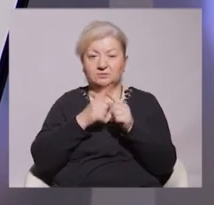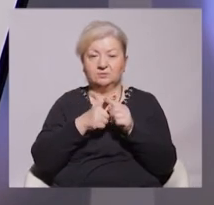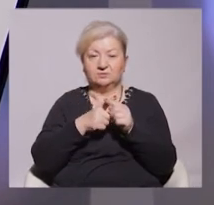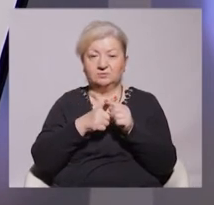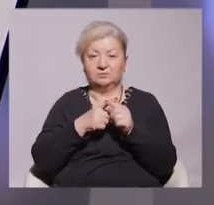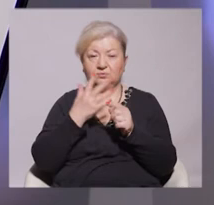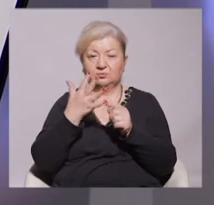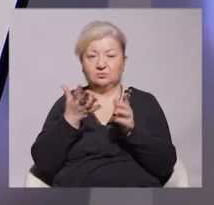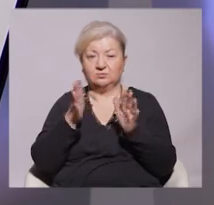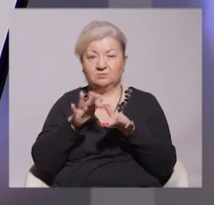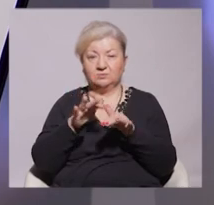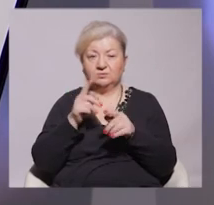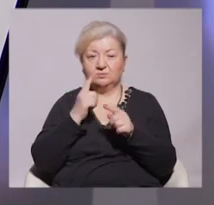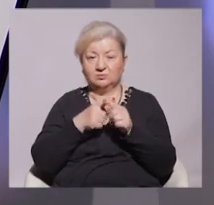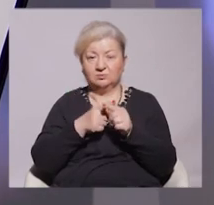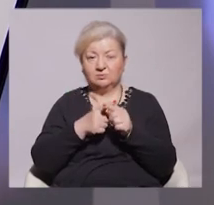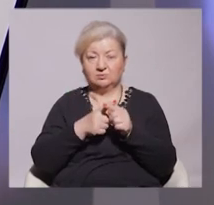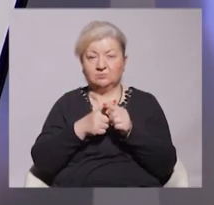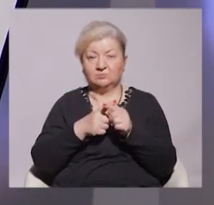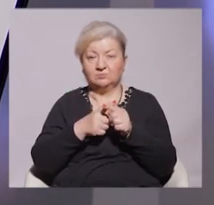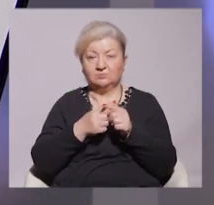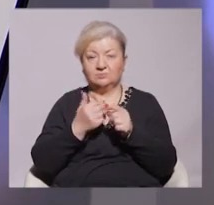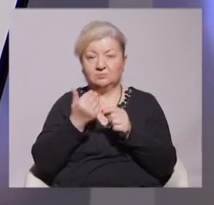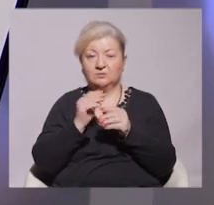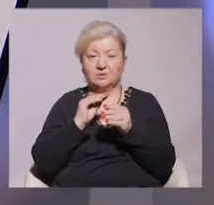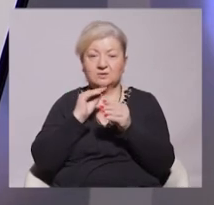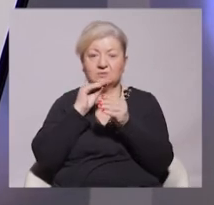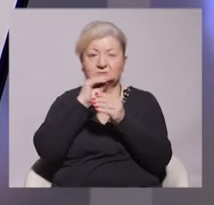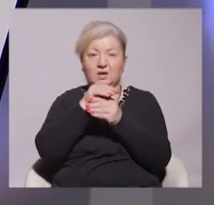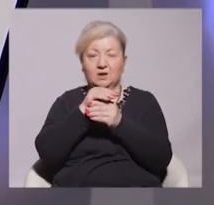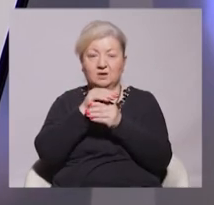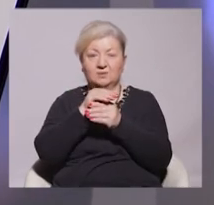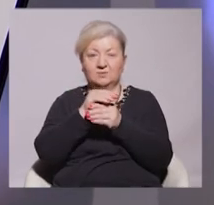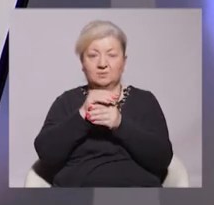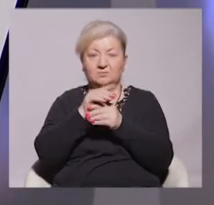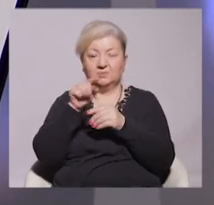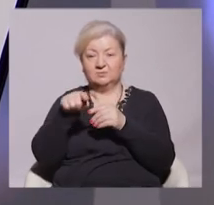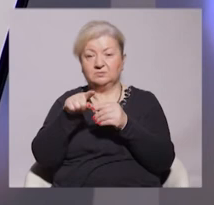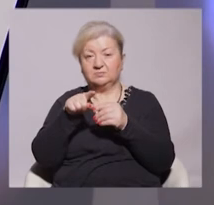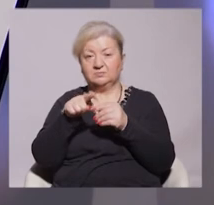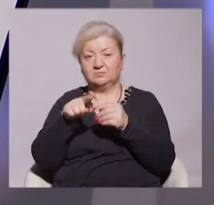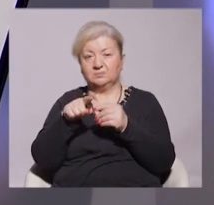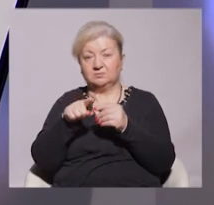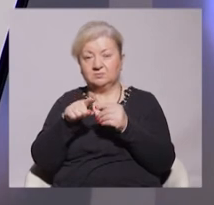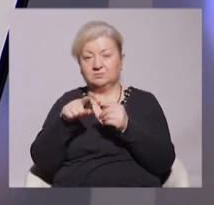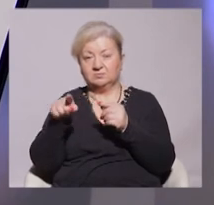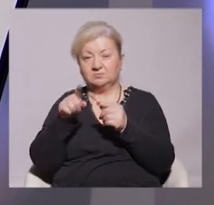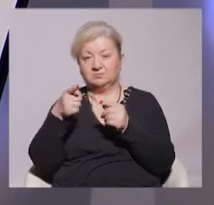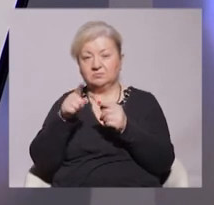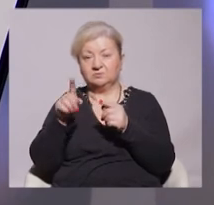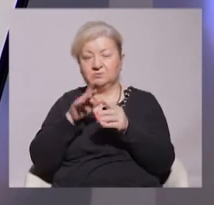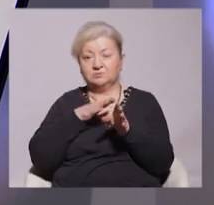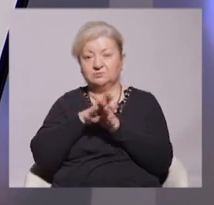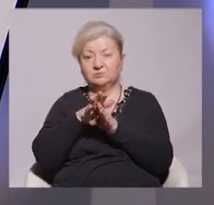პლუს 5 ეს დარჩა და პლუს მას დაემატა კიდევ გამომდინარე აი